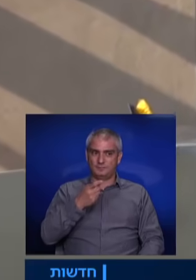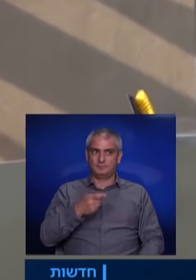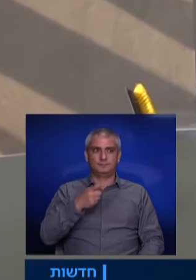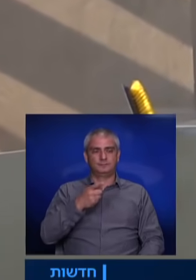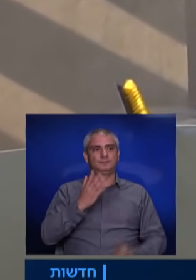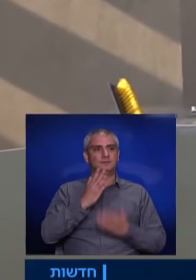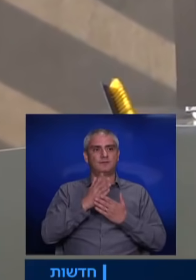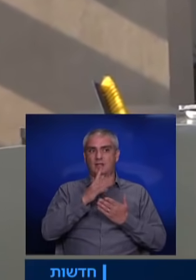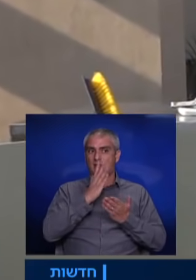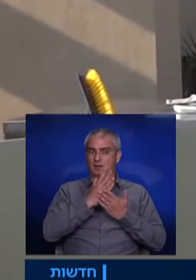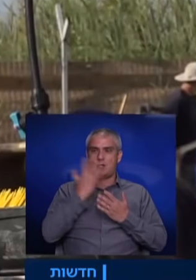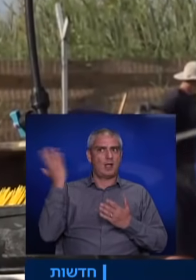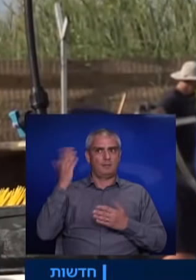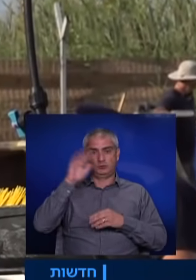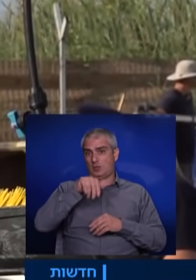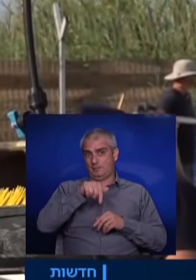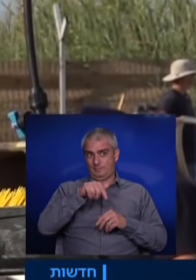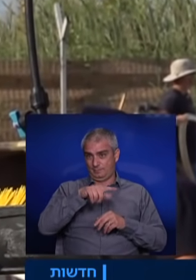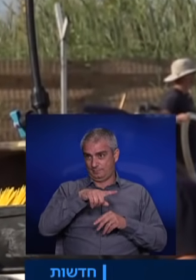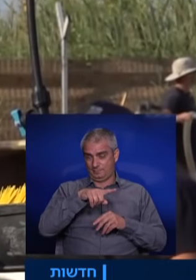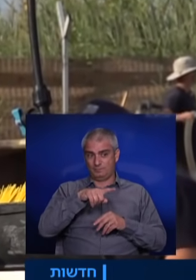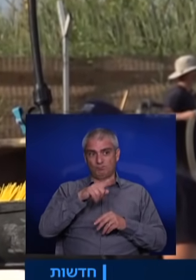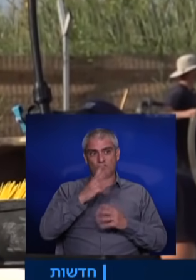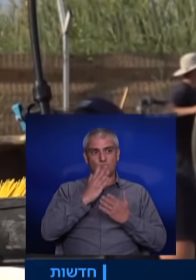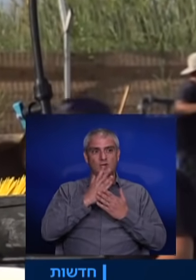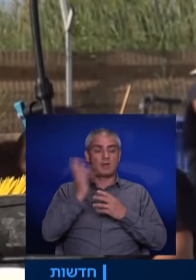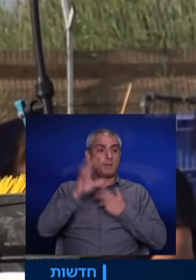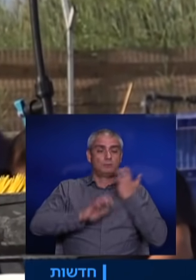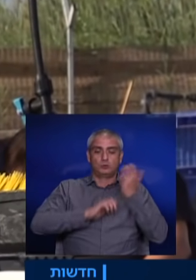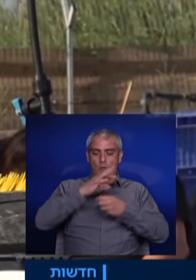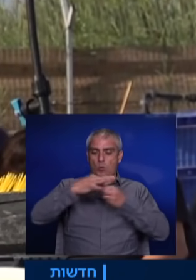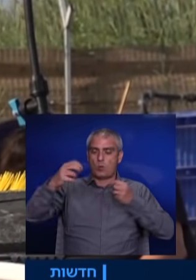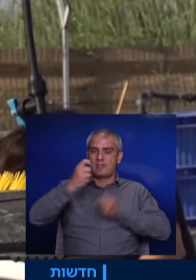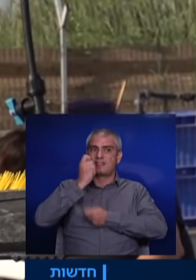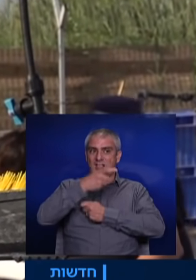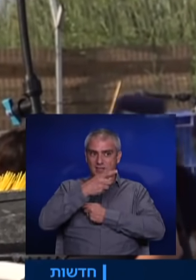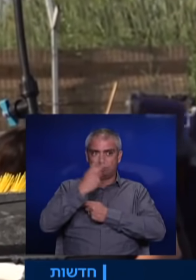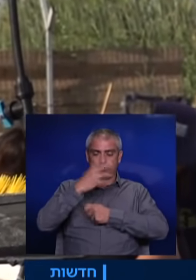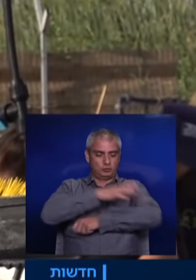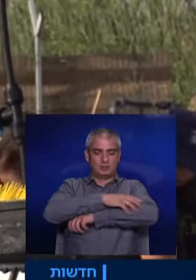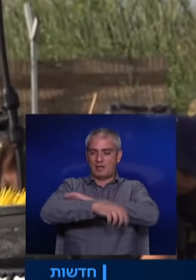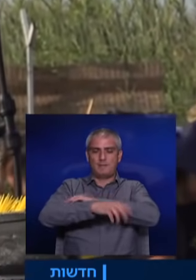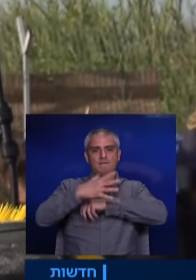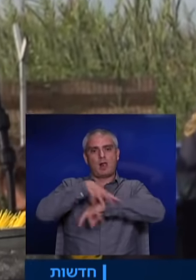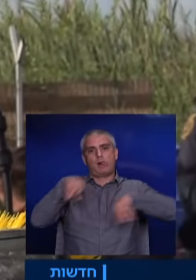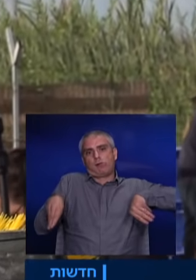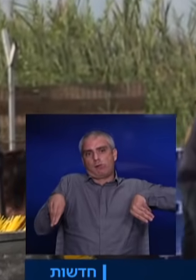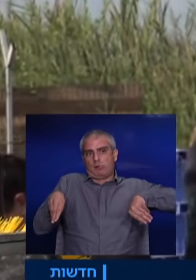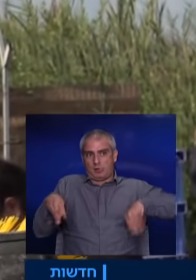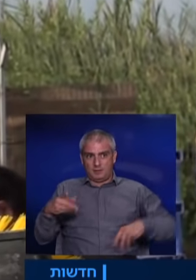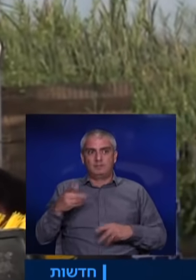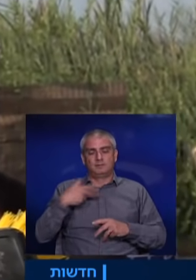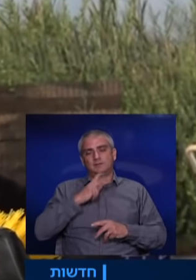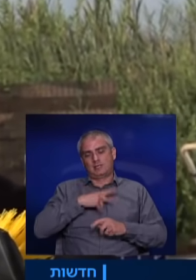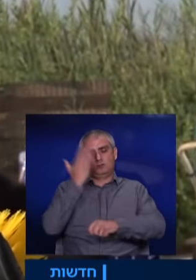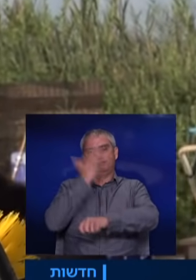חופש, הוא נמצא אצלנו כבר המון המון זמן. בעצם הוא הגיע מסובך עם חוטי דייג, שתי הגפיים שלו היו נמקיות